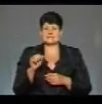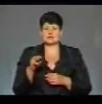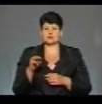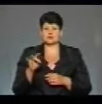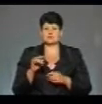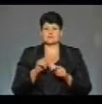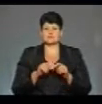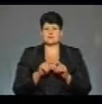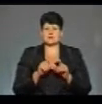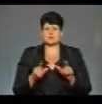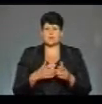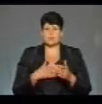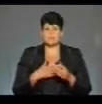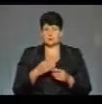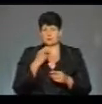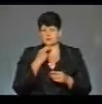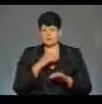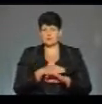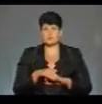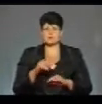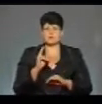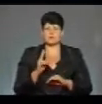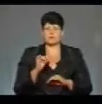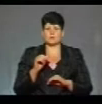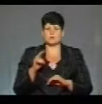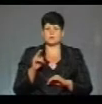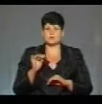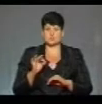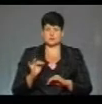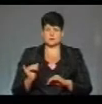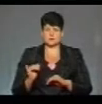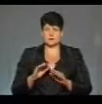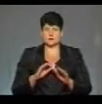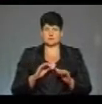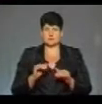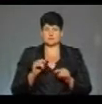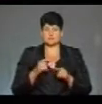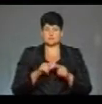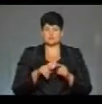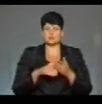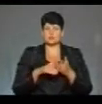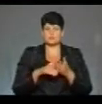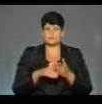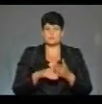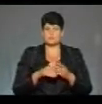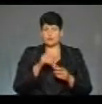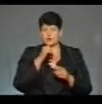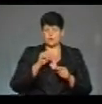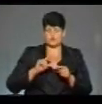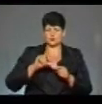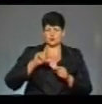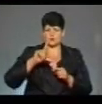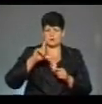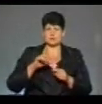перевіряє заклад громадського харчування на вулиці Кульчицької. Мій син допомагає нам, він поміряв висоту сходинок.